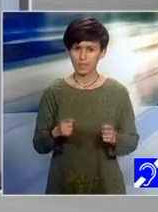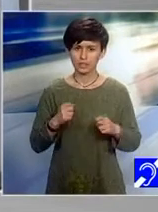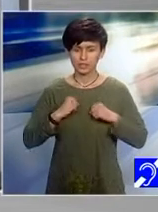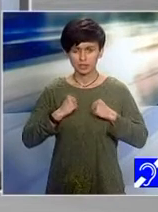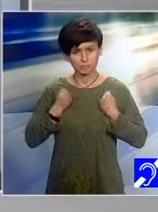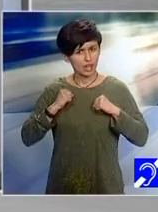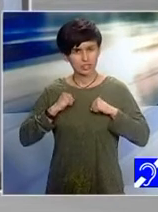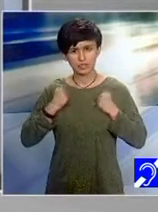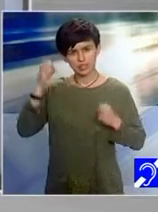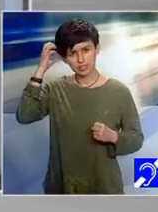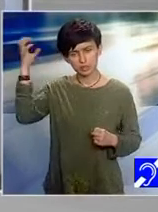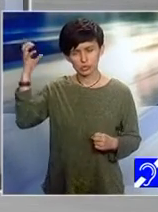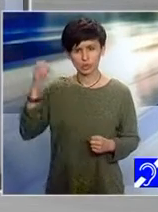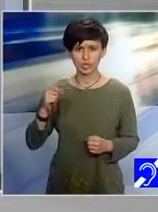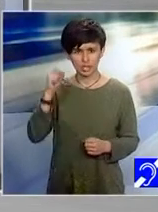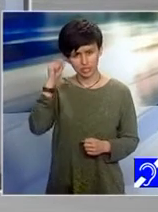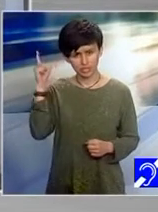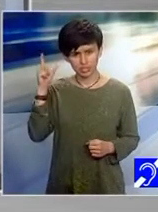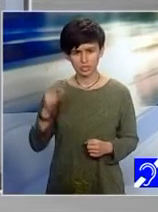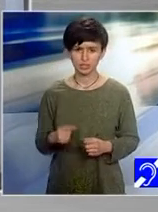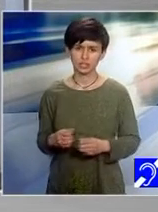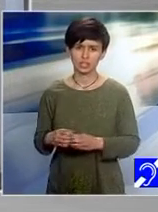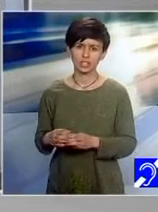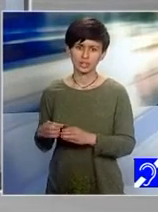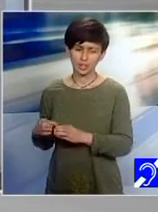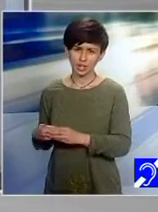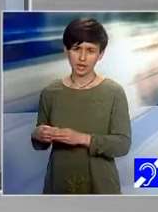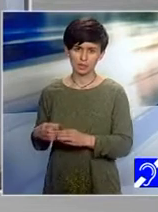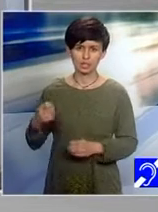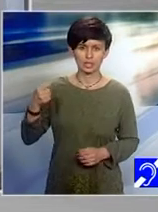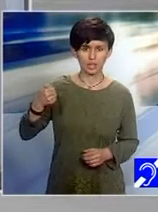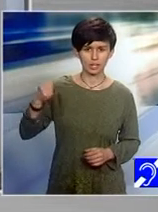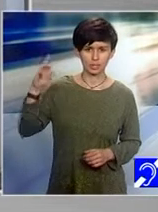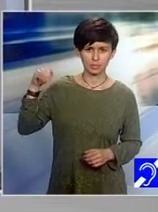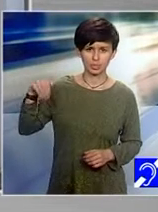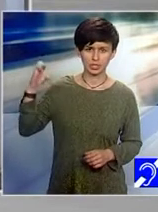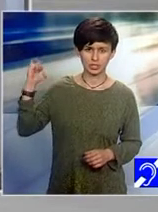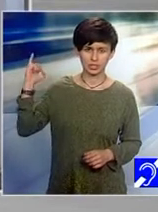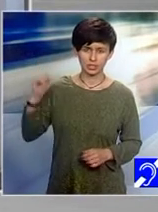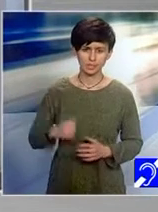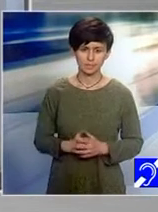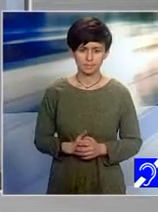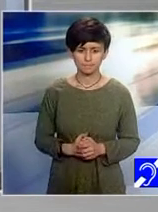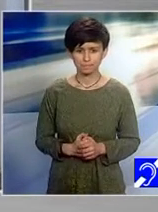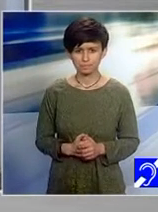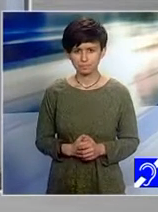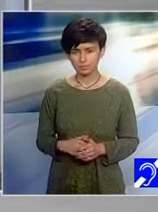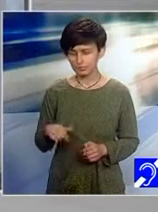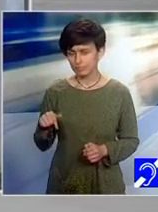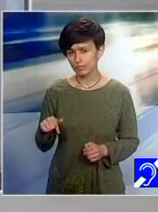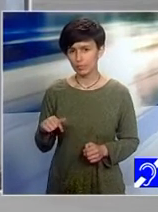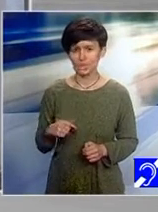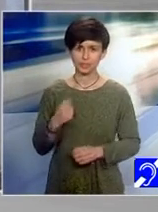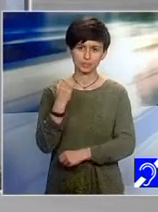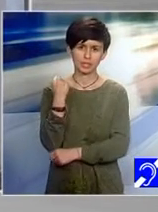activitățile culturale, științifice ale Uniunii Armenilor din România, filiala Cluj, și nu numai. De această dată îi